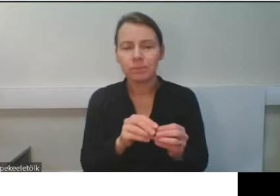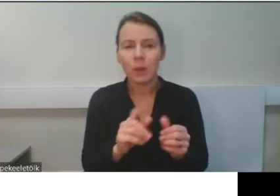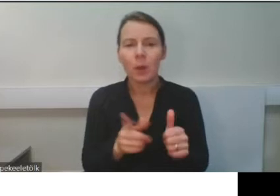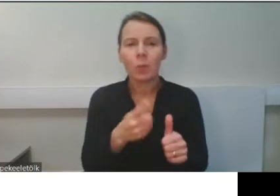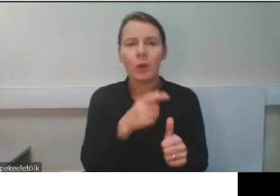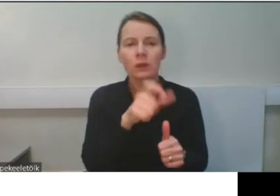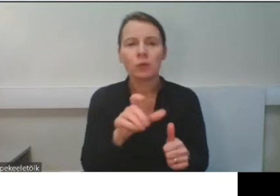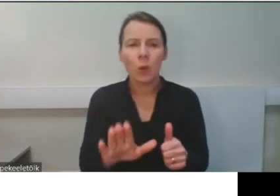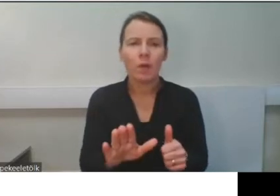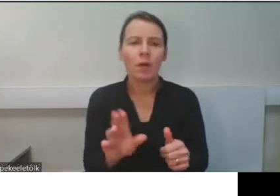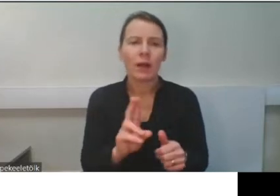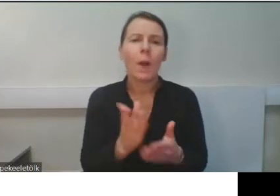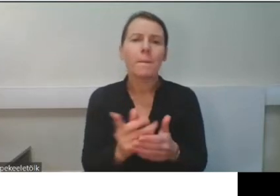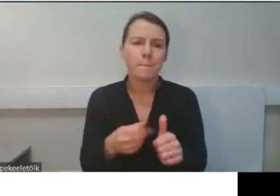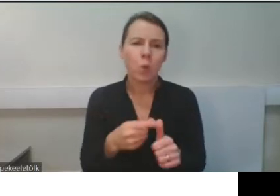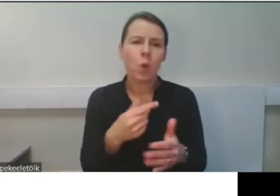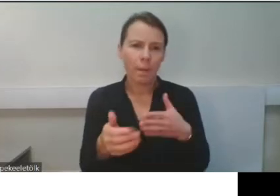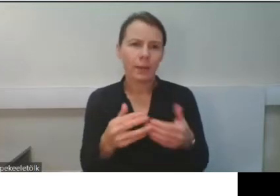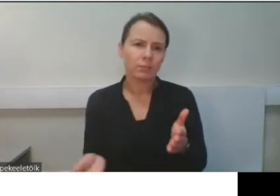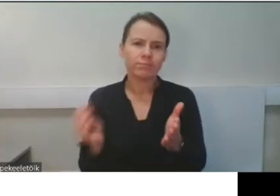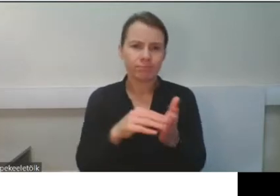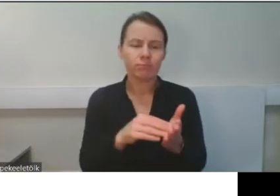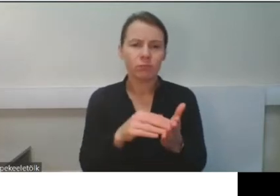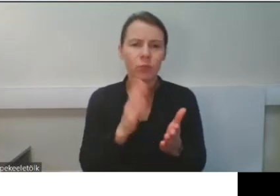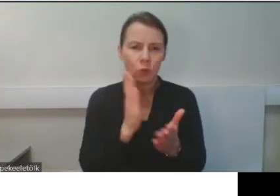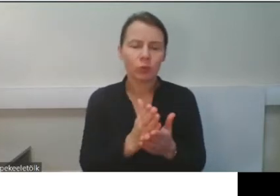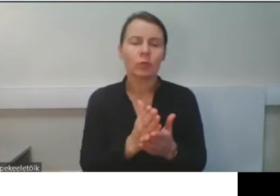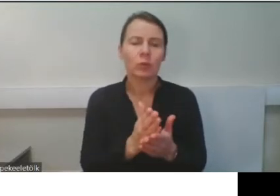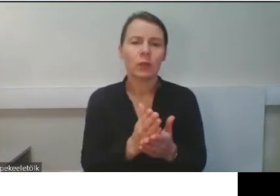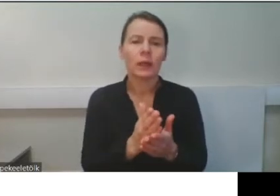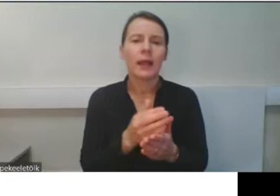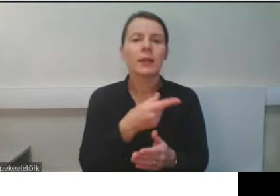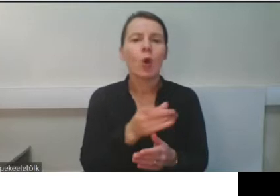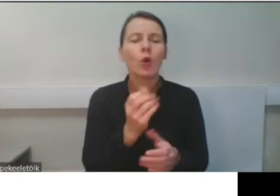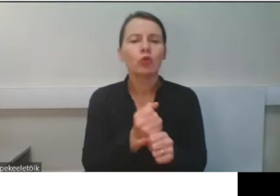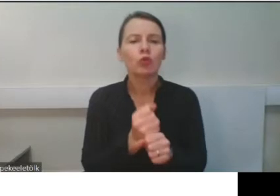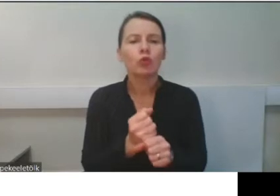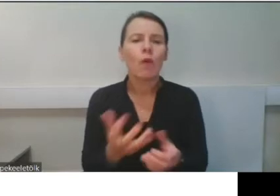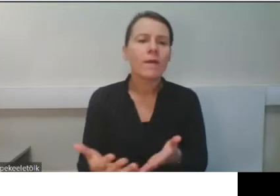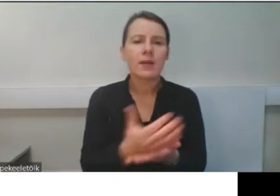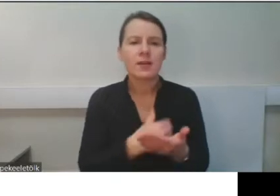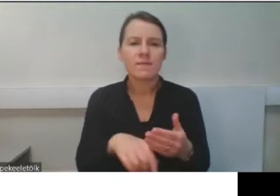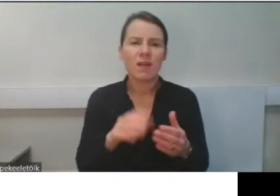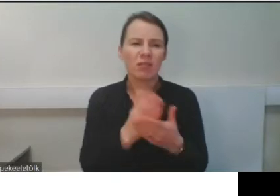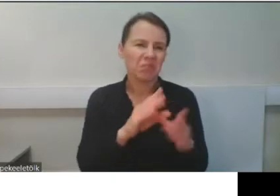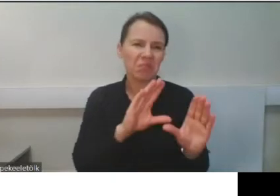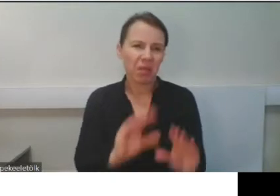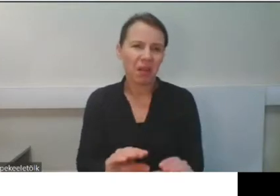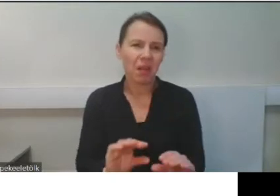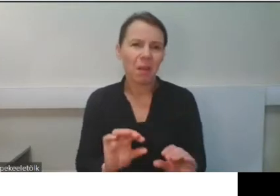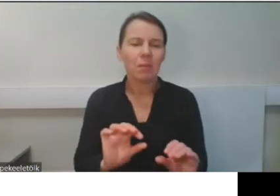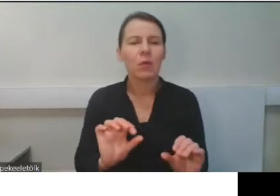kombinatsioone . ja lisaks on veel 20-64 aastaste hõivatute arv siis tegevusalade ,